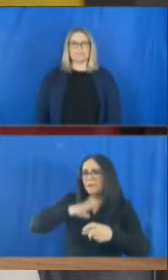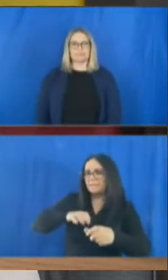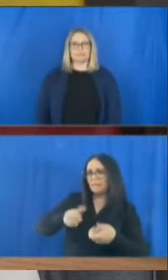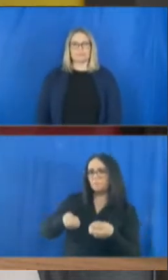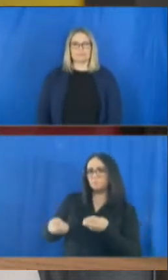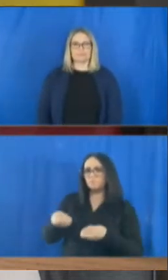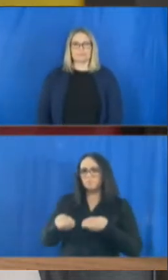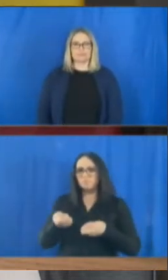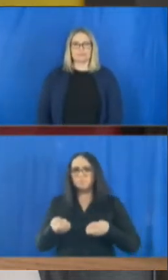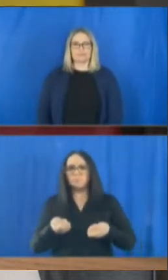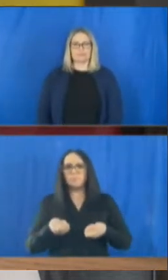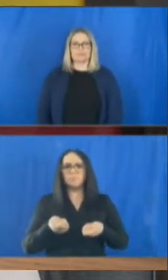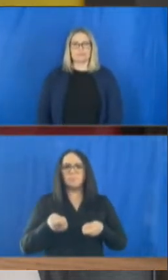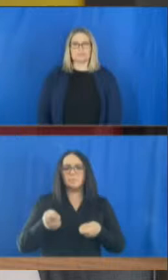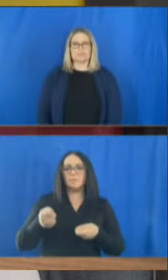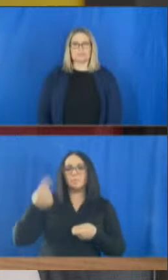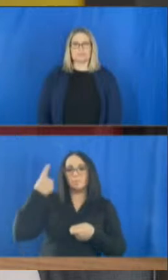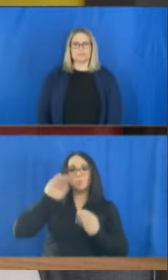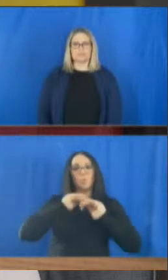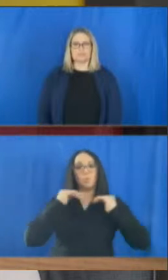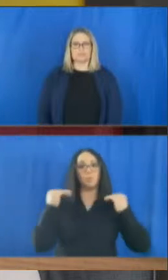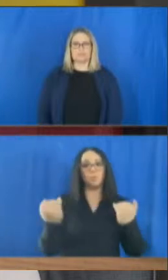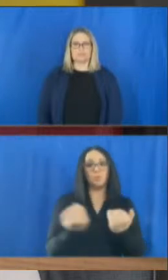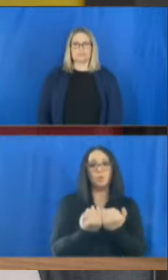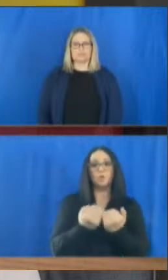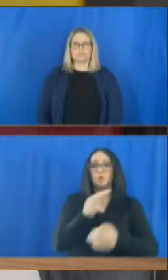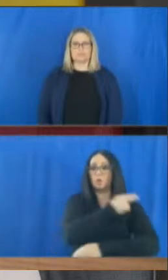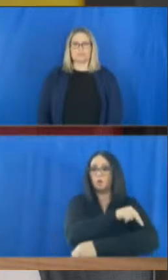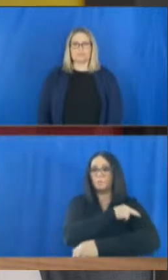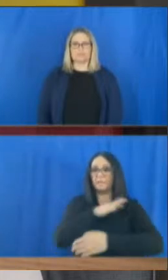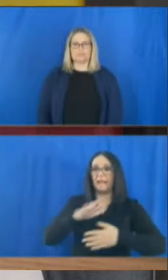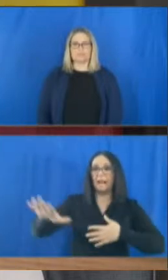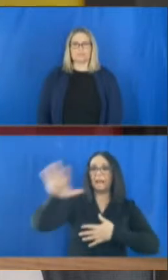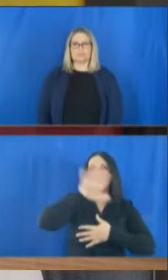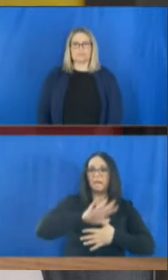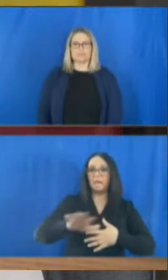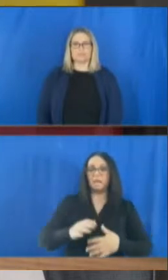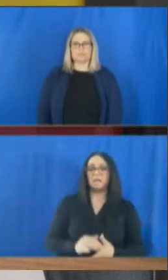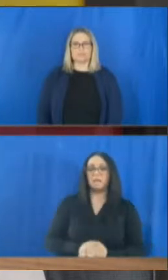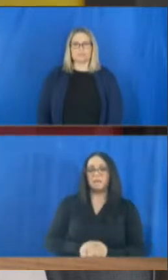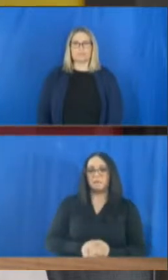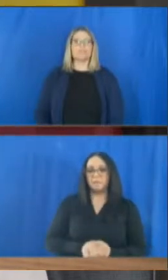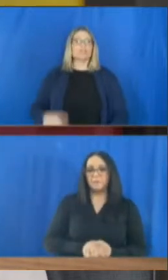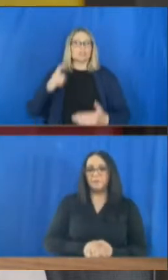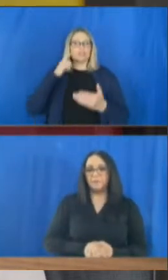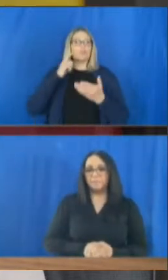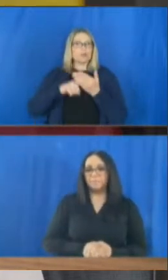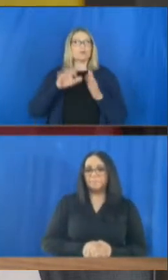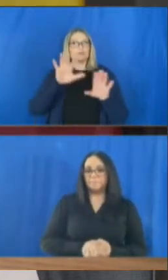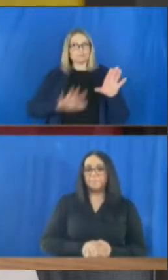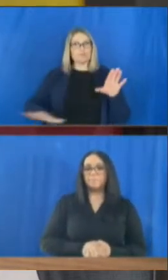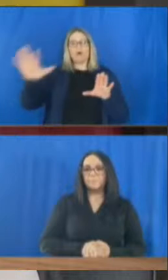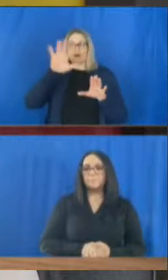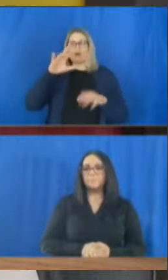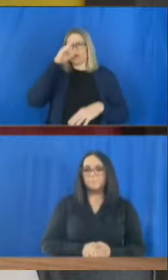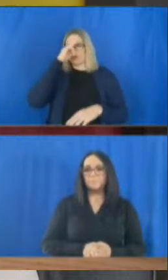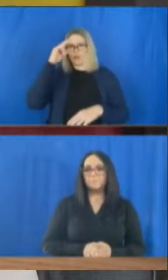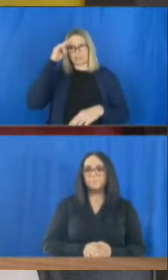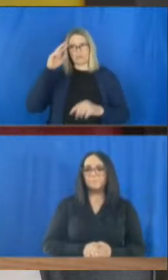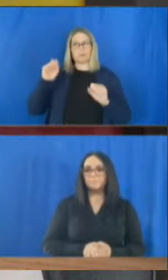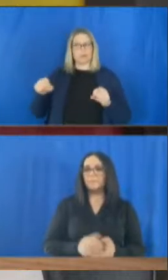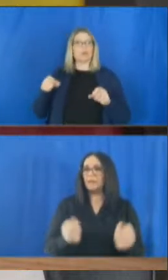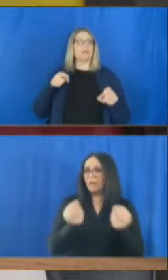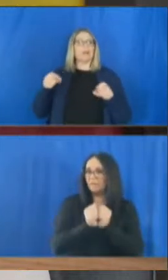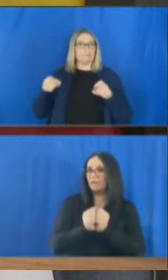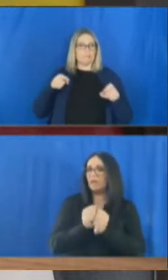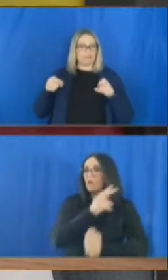ce moment-ci, on a engagé des volontaires pour aider dans les situations et des endroits qu'on pourrait les utiliser. Et en même